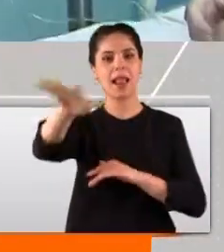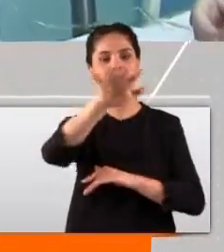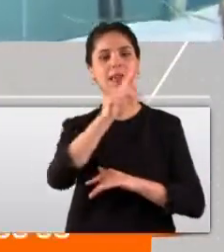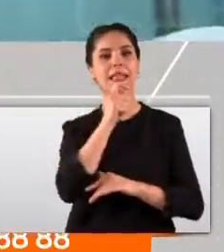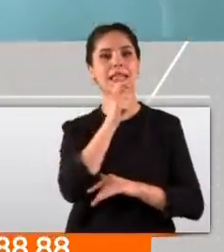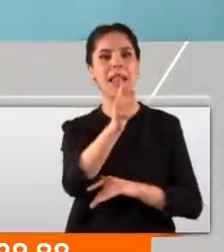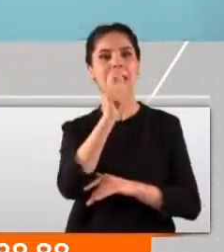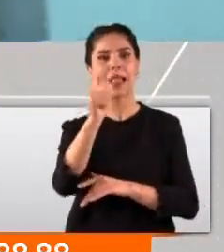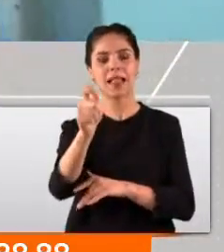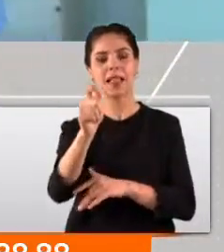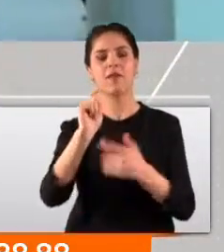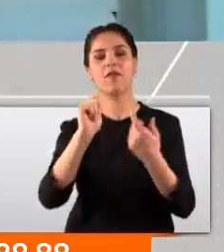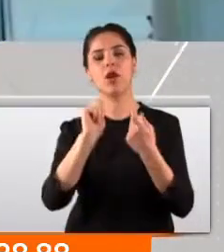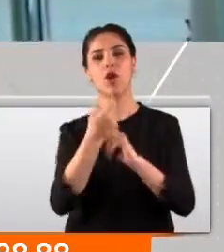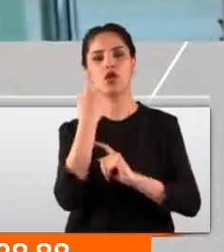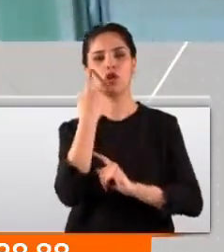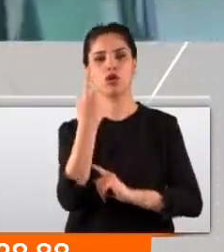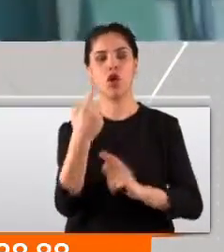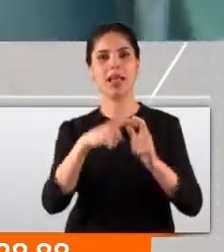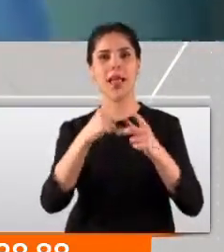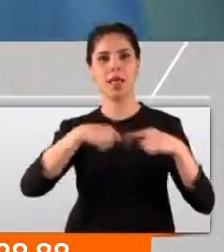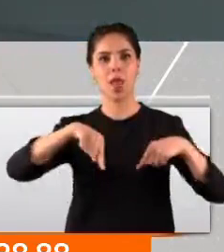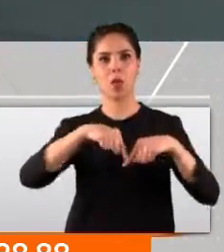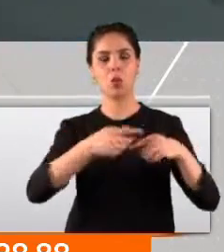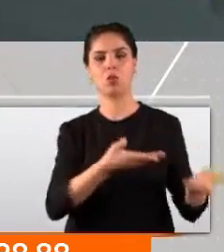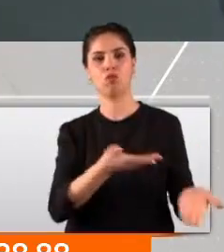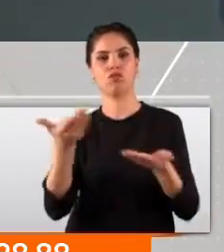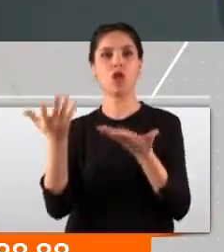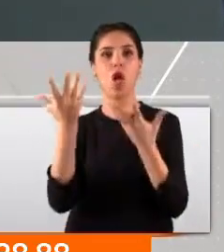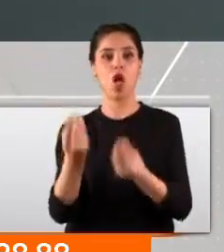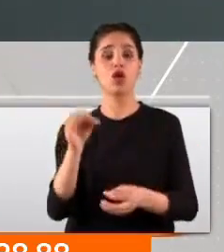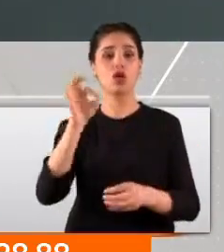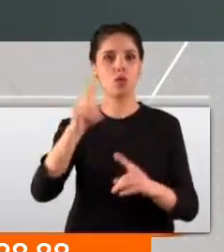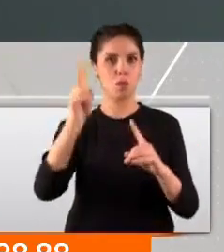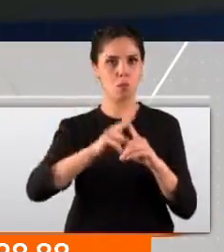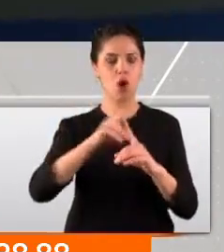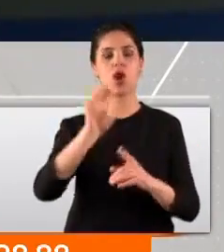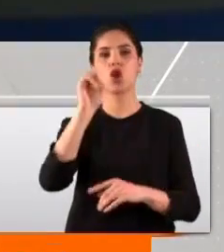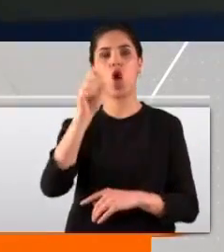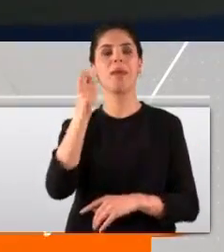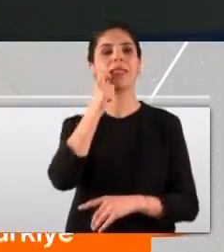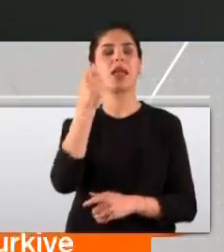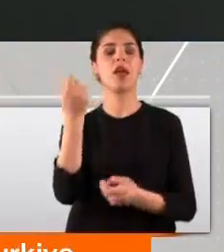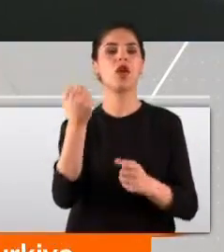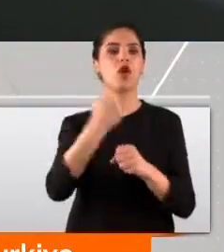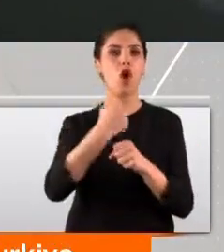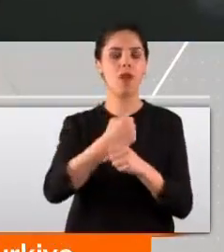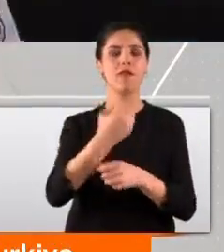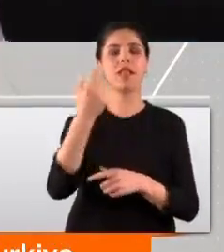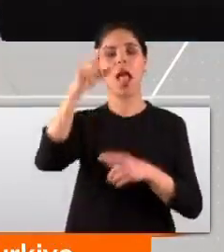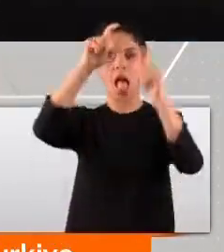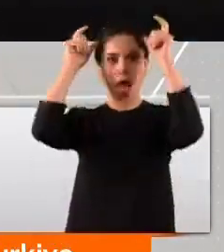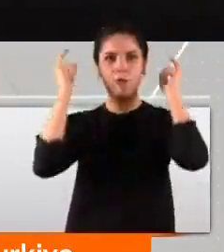teklife dönüştürülmek suretiyle genel kurulumuza gelecek. Şimdilik polis, öğretmen, din görevlisi ve hemşirileri içine alan